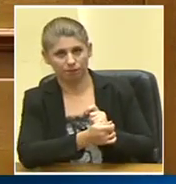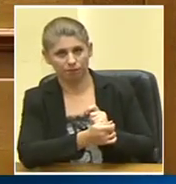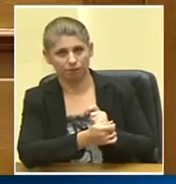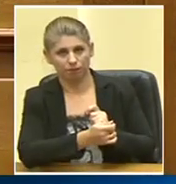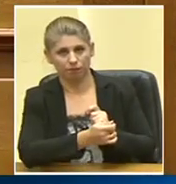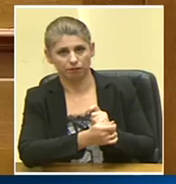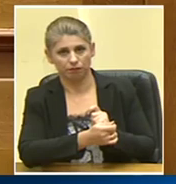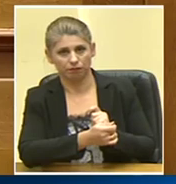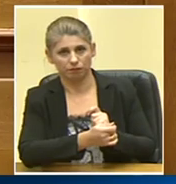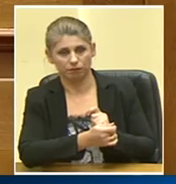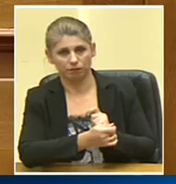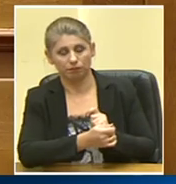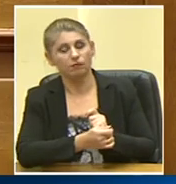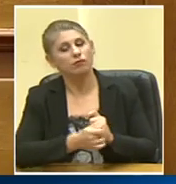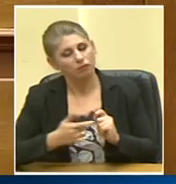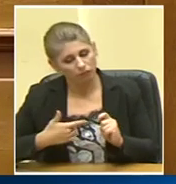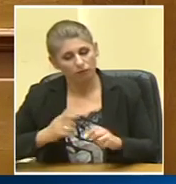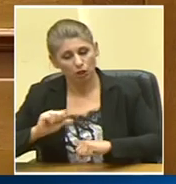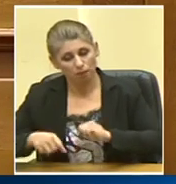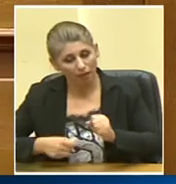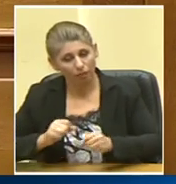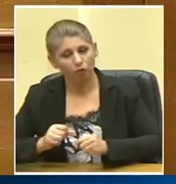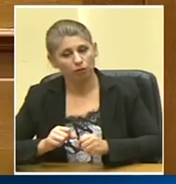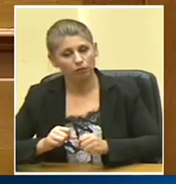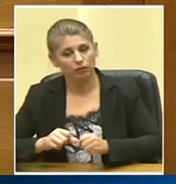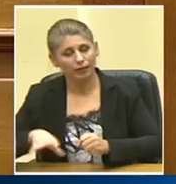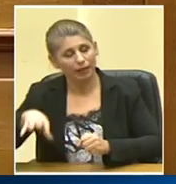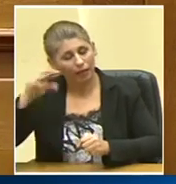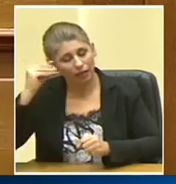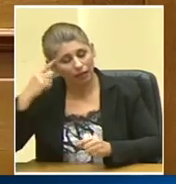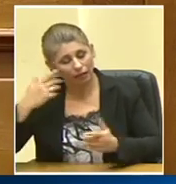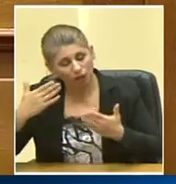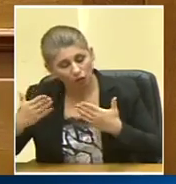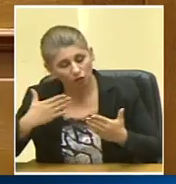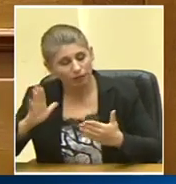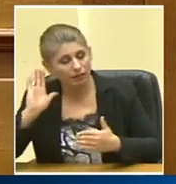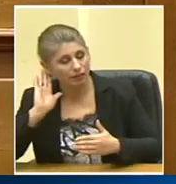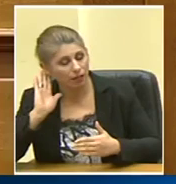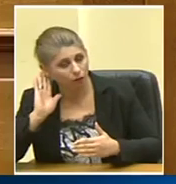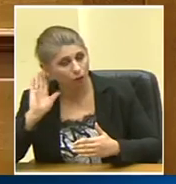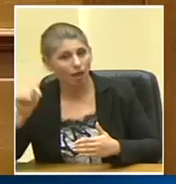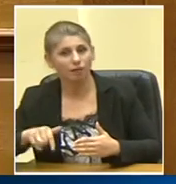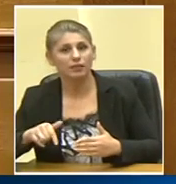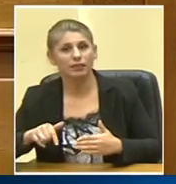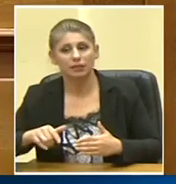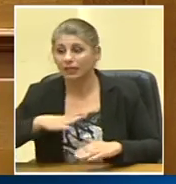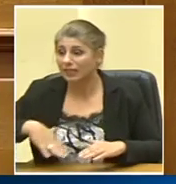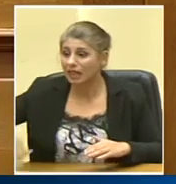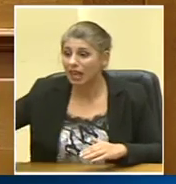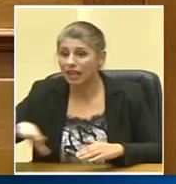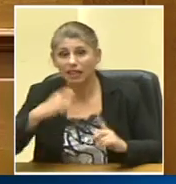ερχόμαστε να επιχειρήσουμε να κατανοήσουμε και να αφουγκραστούμε αυτή την λαϊκή